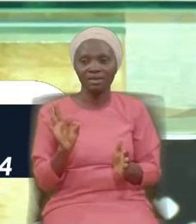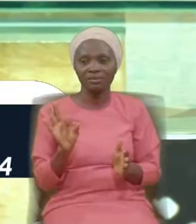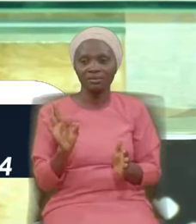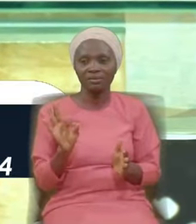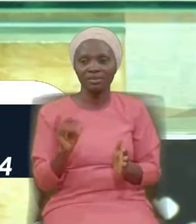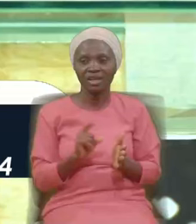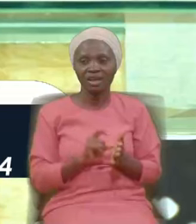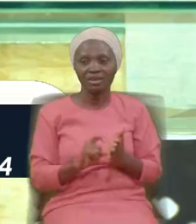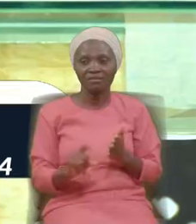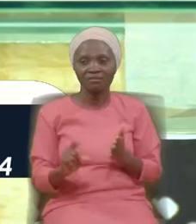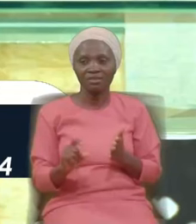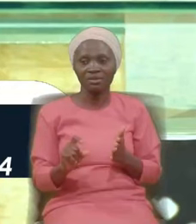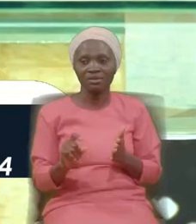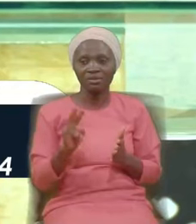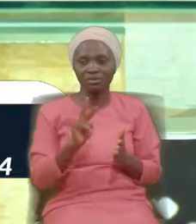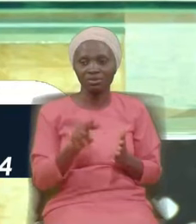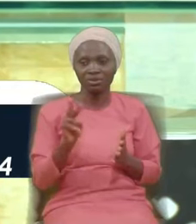9, verset 22.